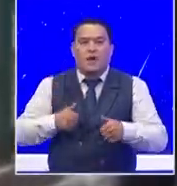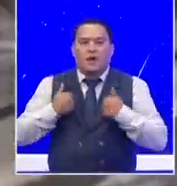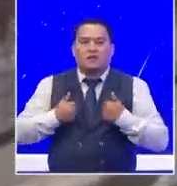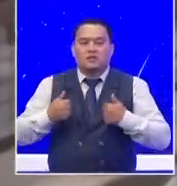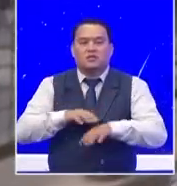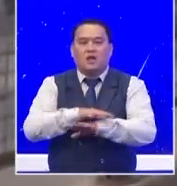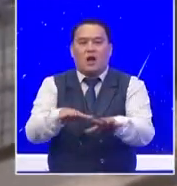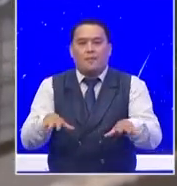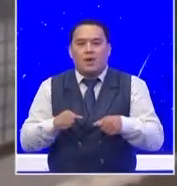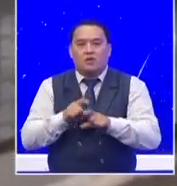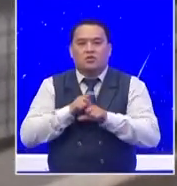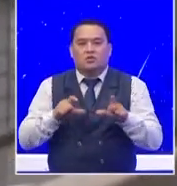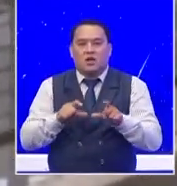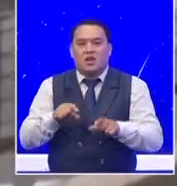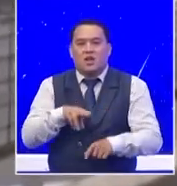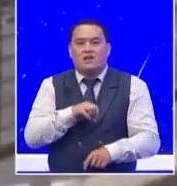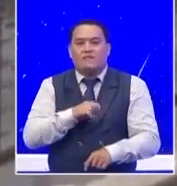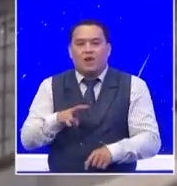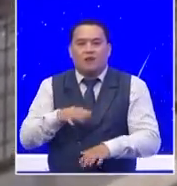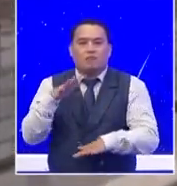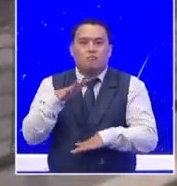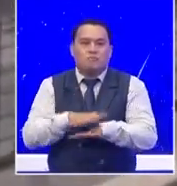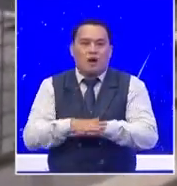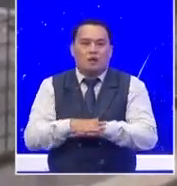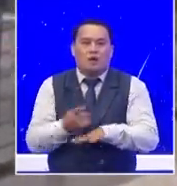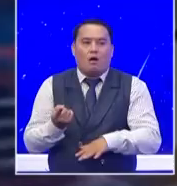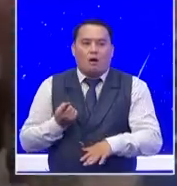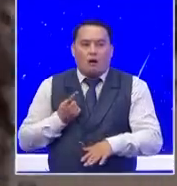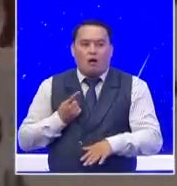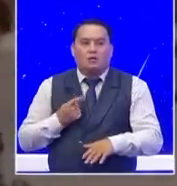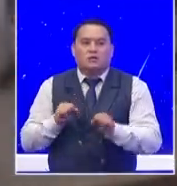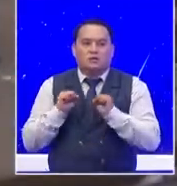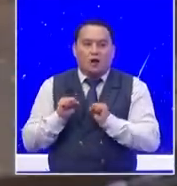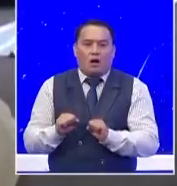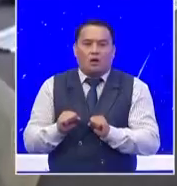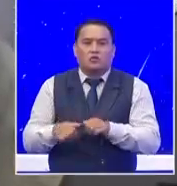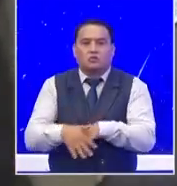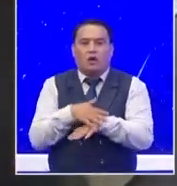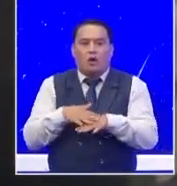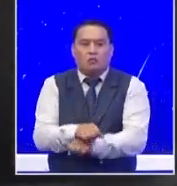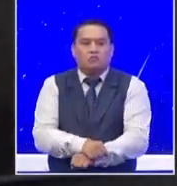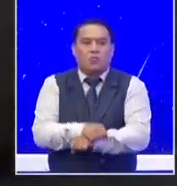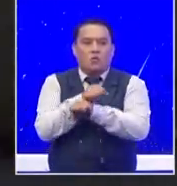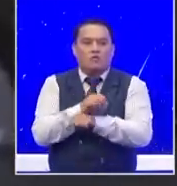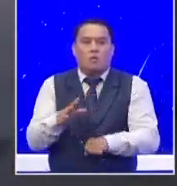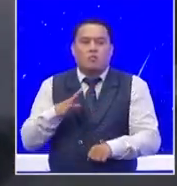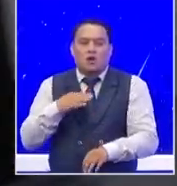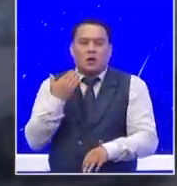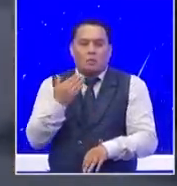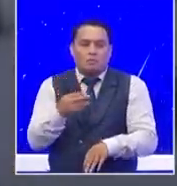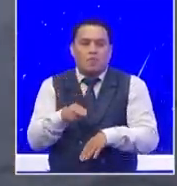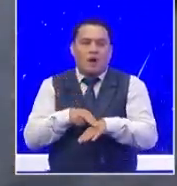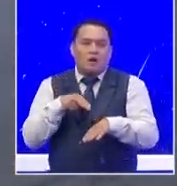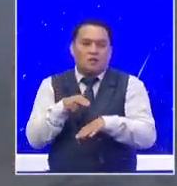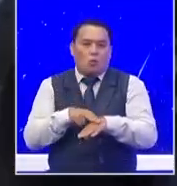захвата штаб-квартиры Ассоциации ливанских банков, но охрана смогла дать отпор разъяренной толпе. В ходе столкновений с